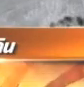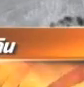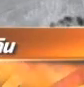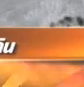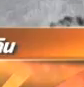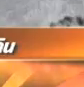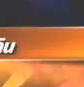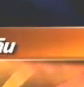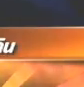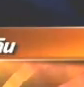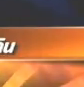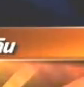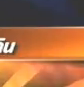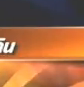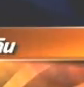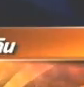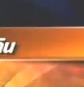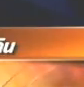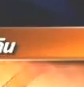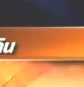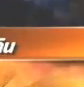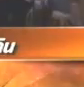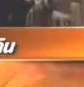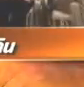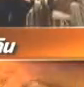รัฐไม่ควรฉลองชัยชนะ